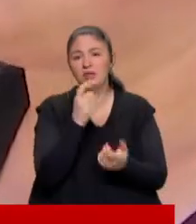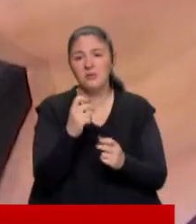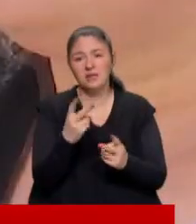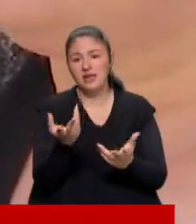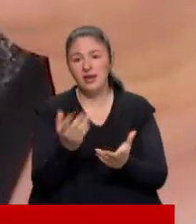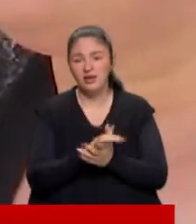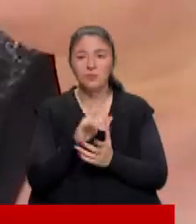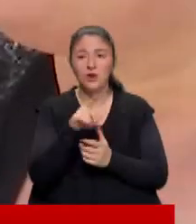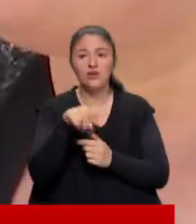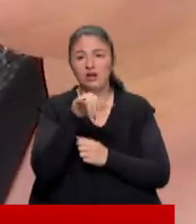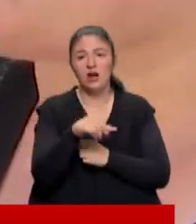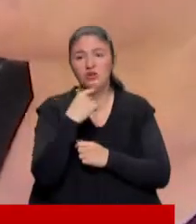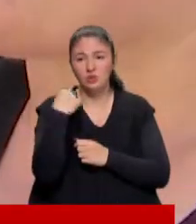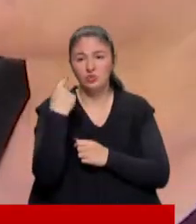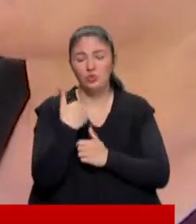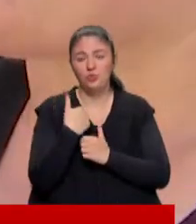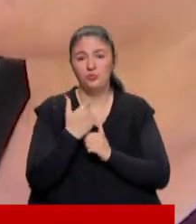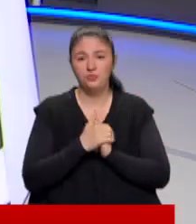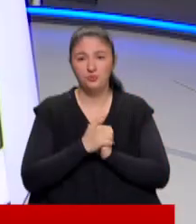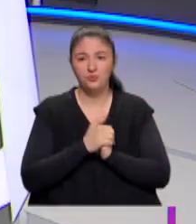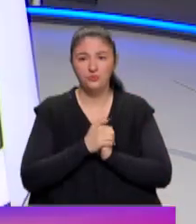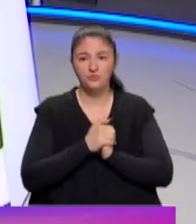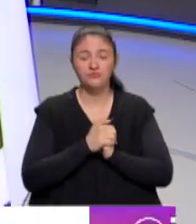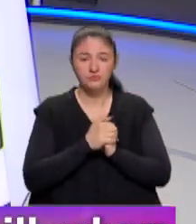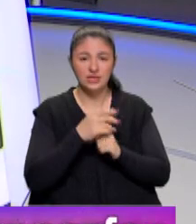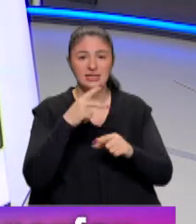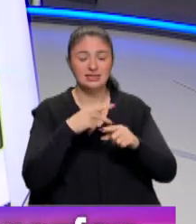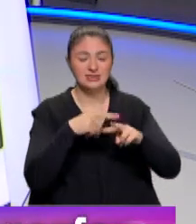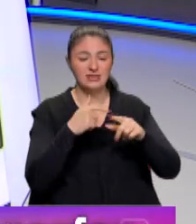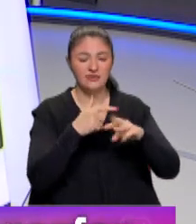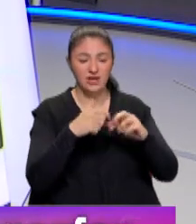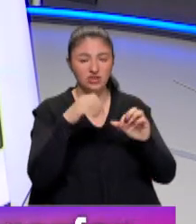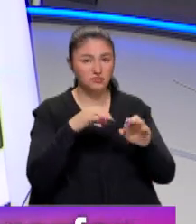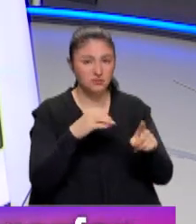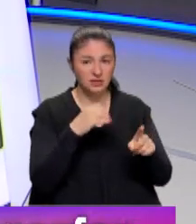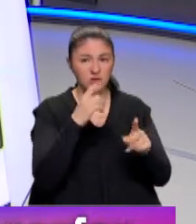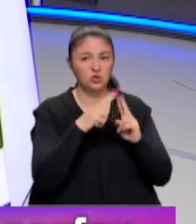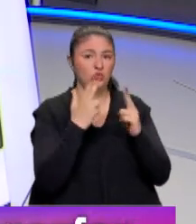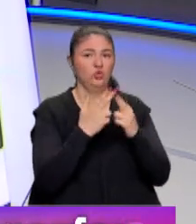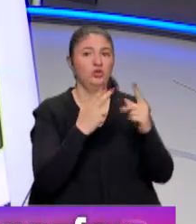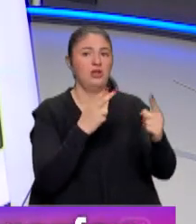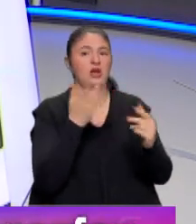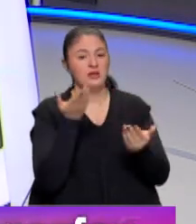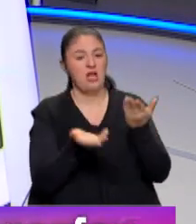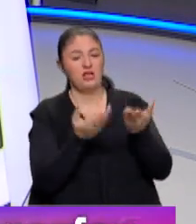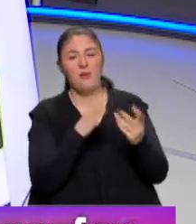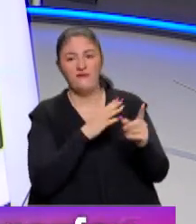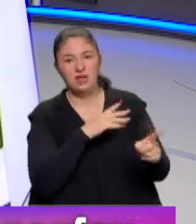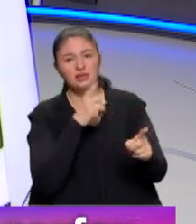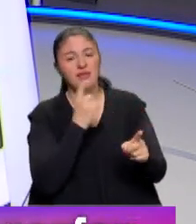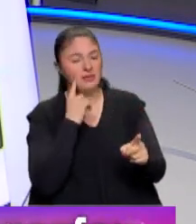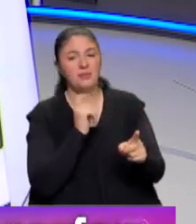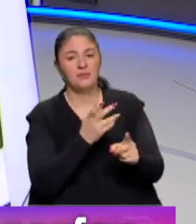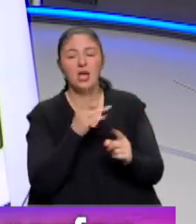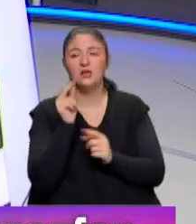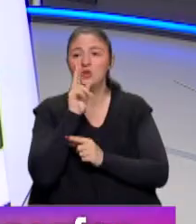karşılayabilir yani. Bu onların hakkı diye düşünüyorum. Zafer, şimdi bir de dünyayla kıyaslamaları var. Senden